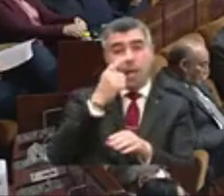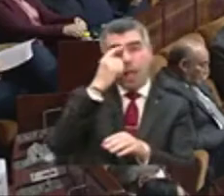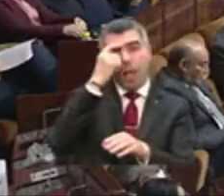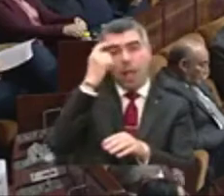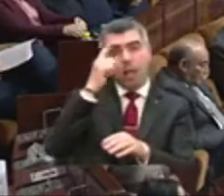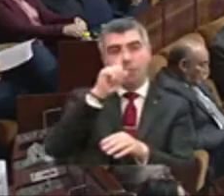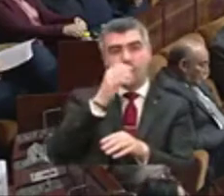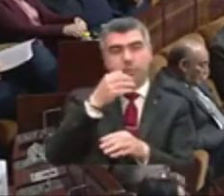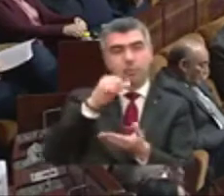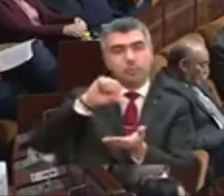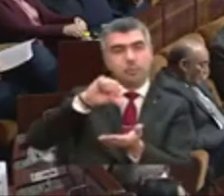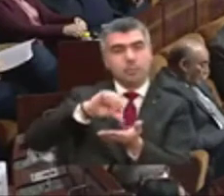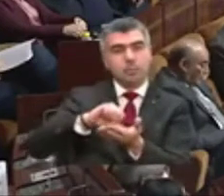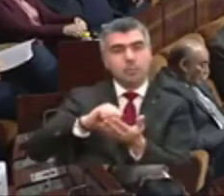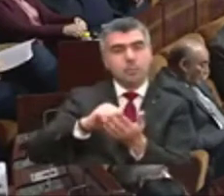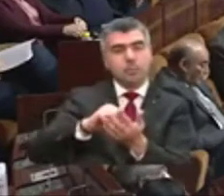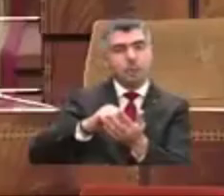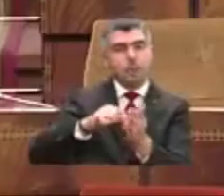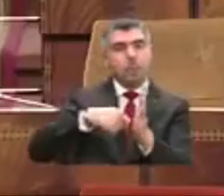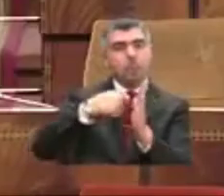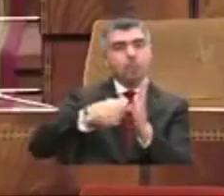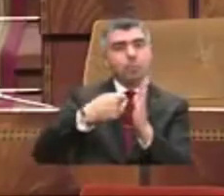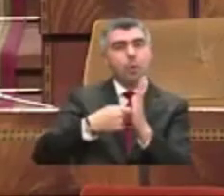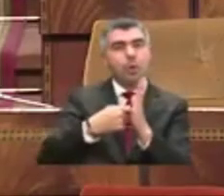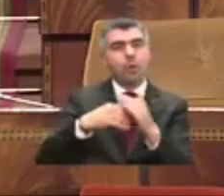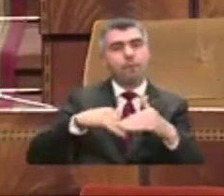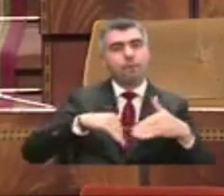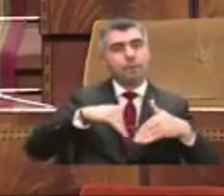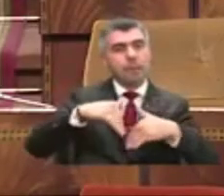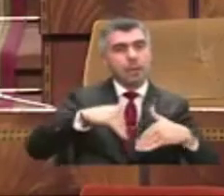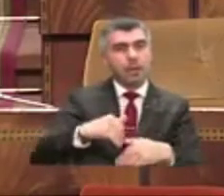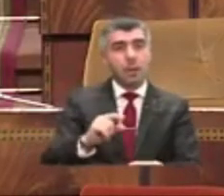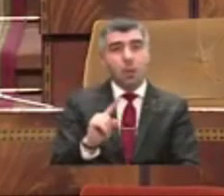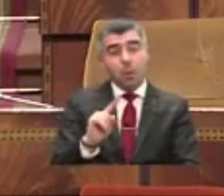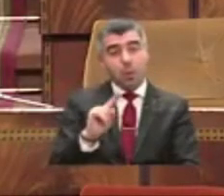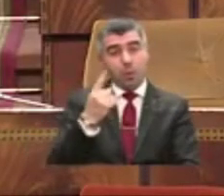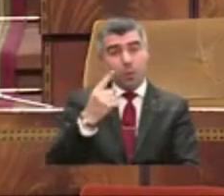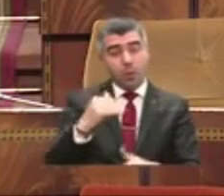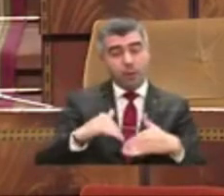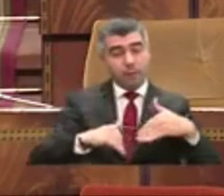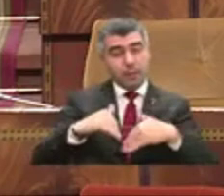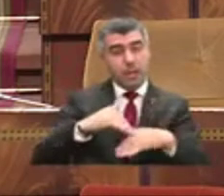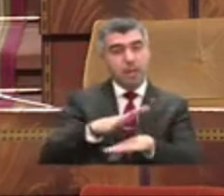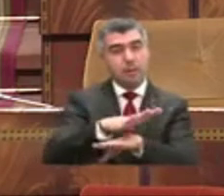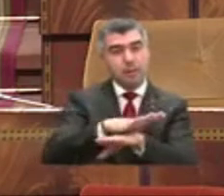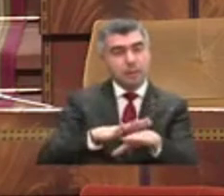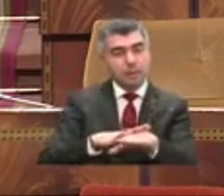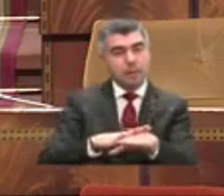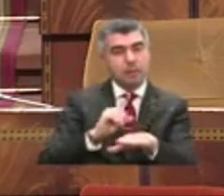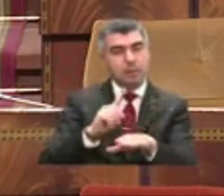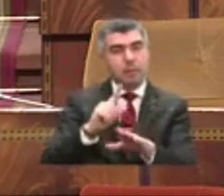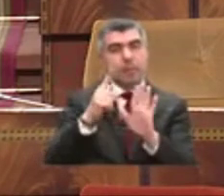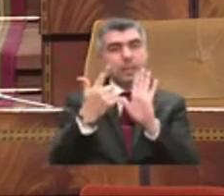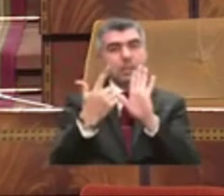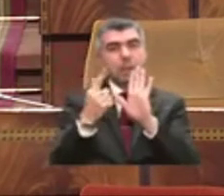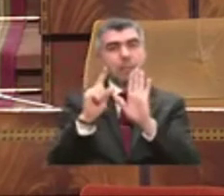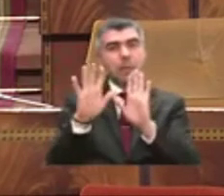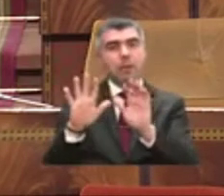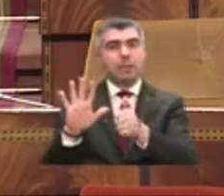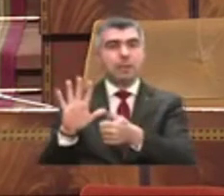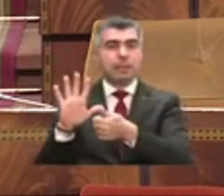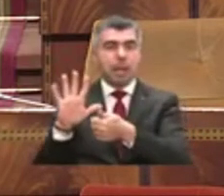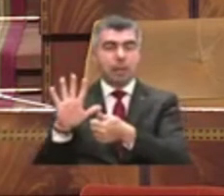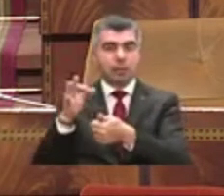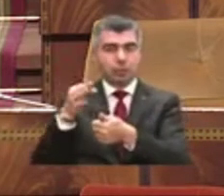ديالكم في اقليم الحاجب في انجاز مجموعه ديال المشاريع ديال الطرق. اولا هناك طريق الجهويه 716